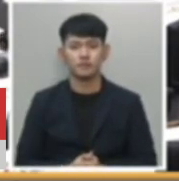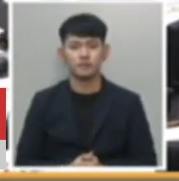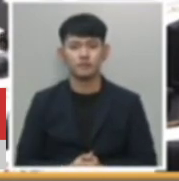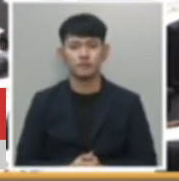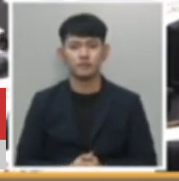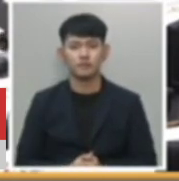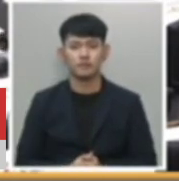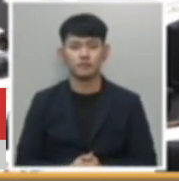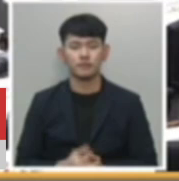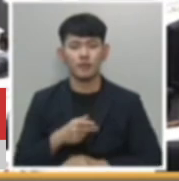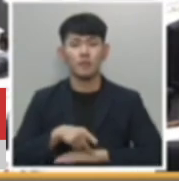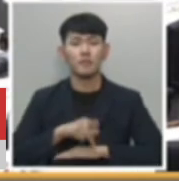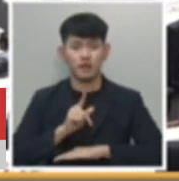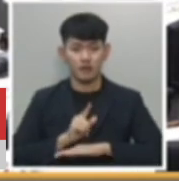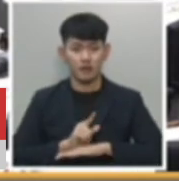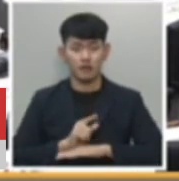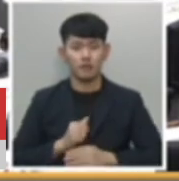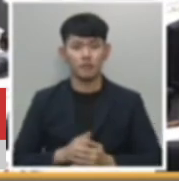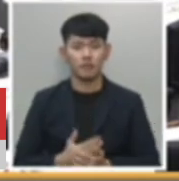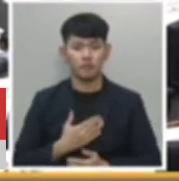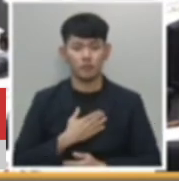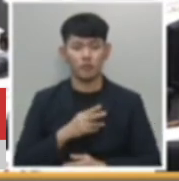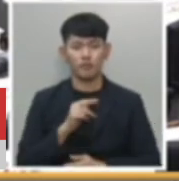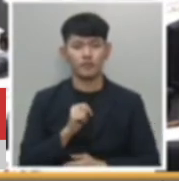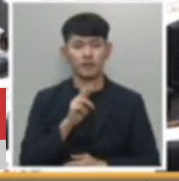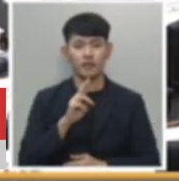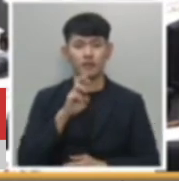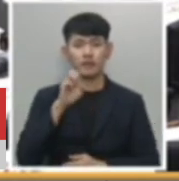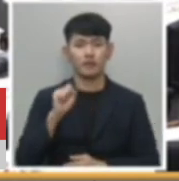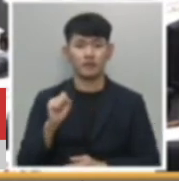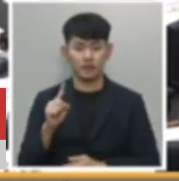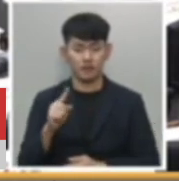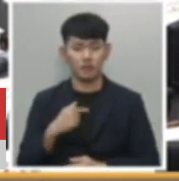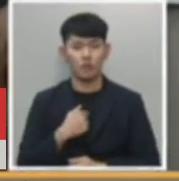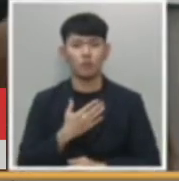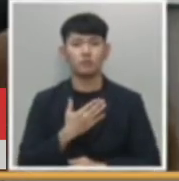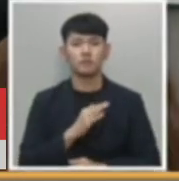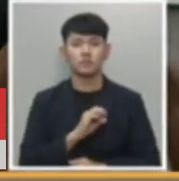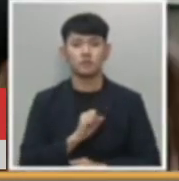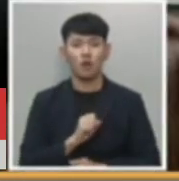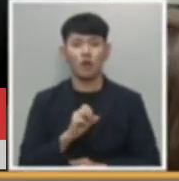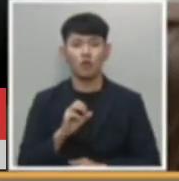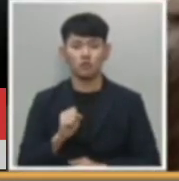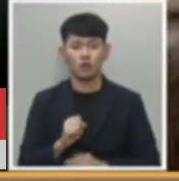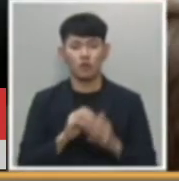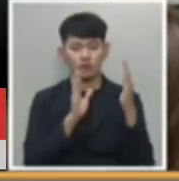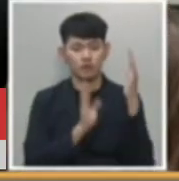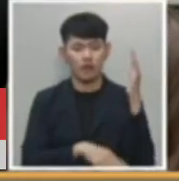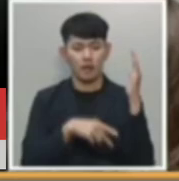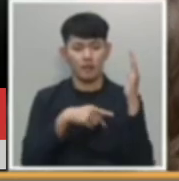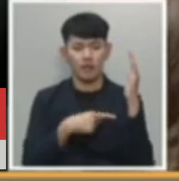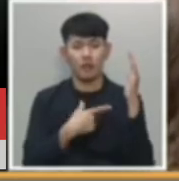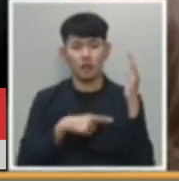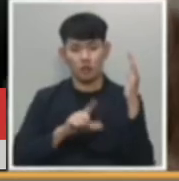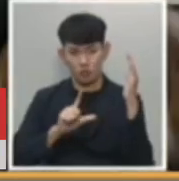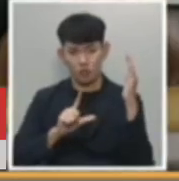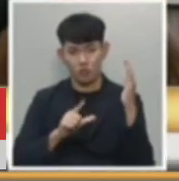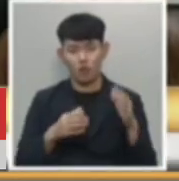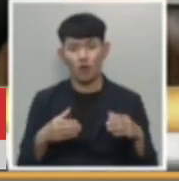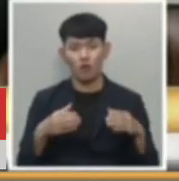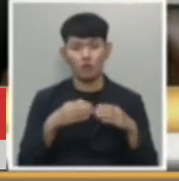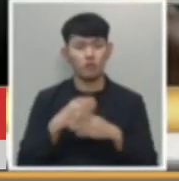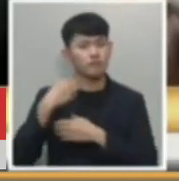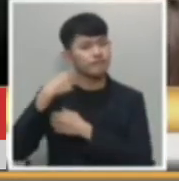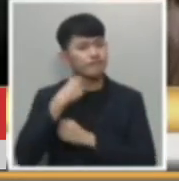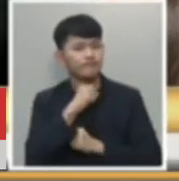ท่านประธานที่เคารพกระผมนฤทธิ์ขำนุรักษ์สมาชิกสภาผู้แทนราษฎรจังหวัดพัทลุงพรรคประชาธิปัตย์ผ